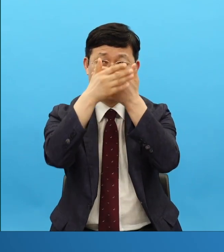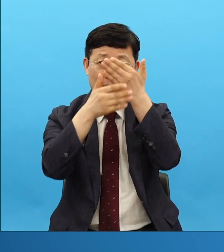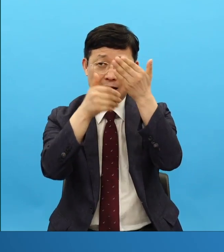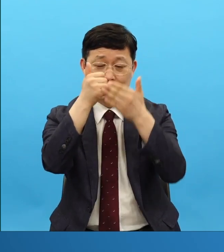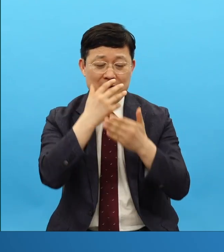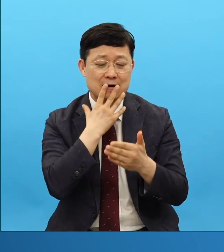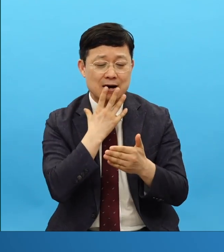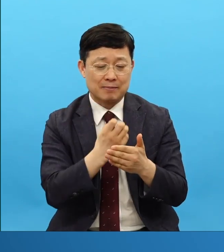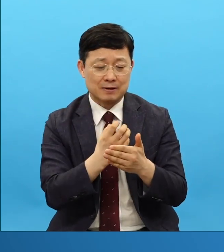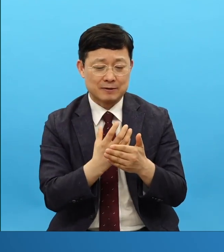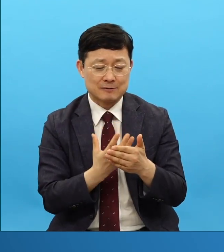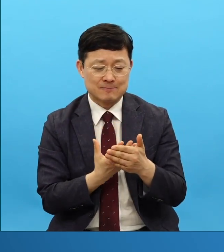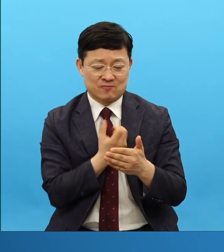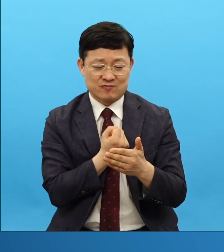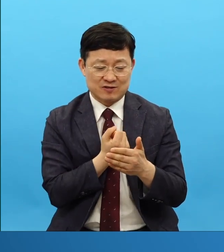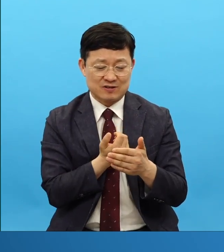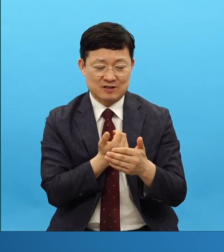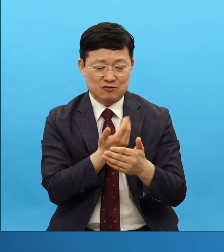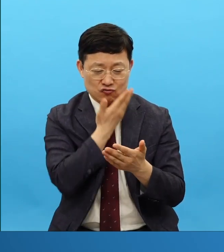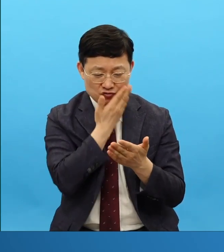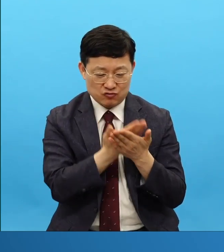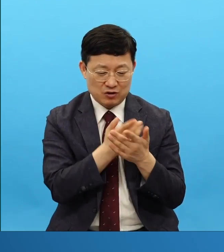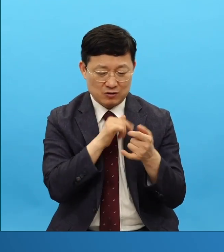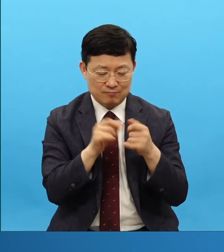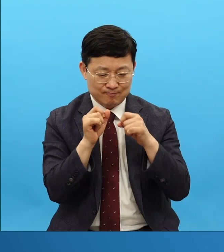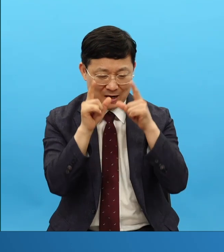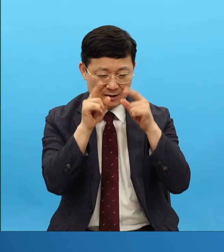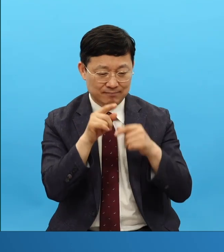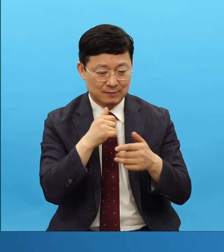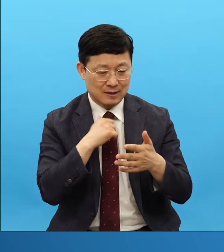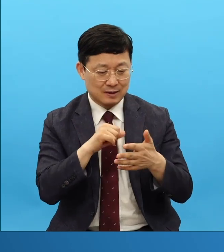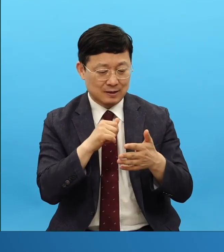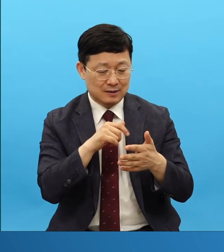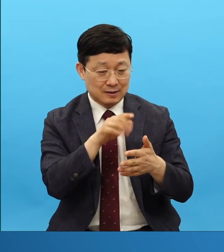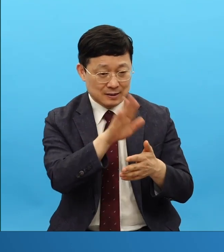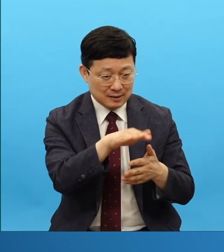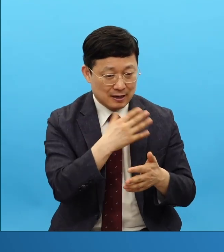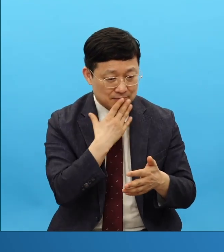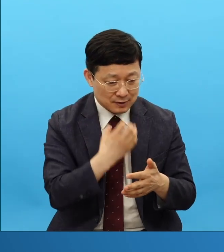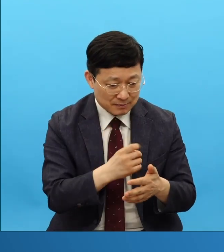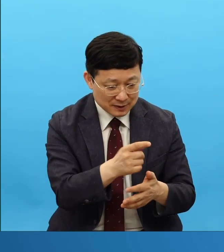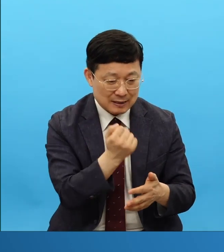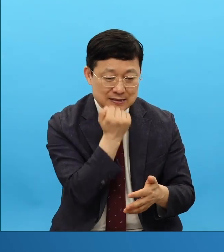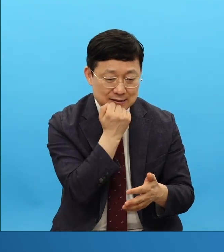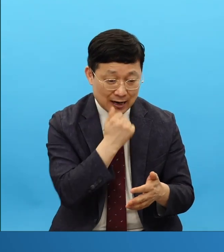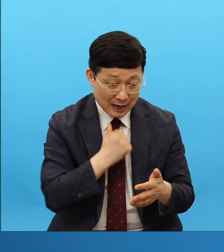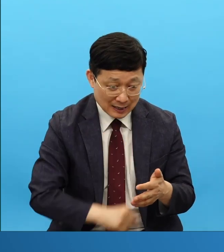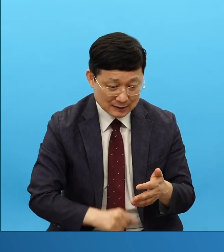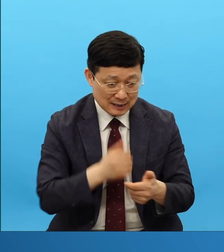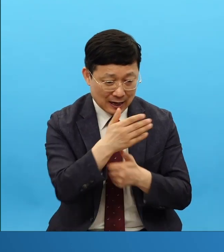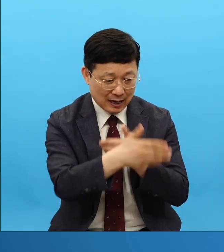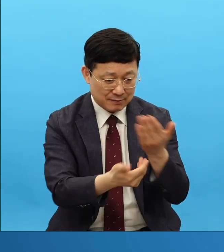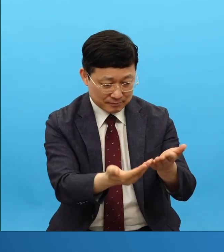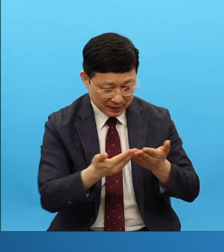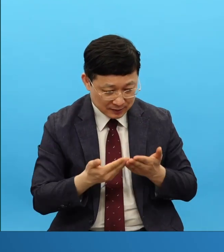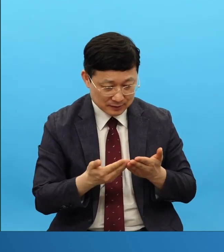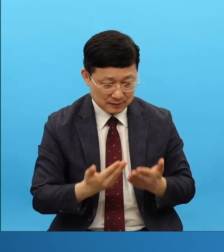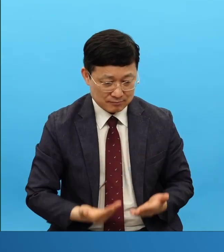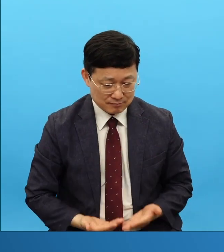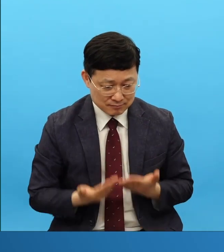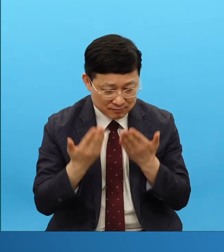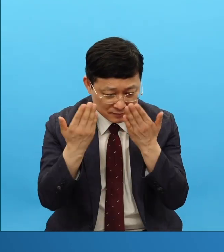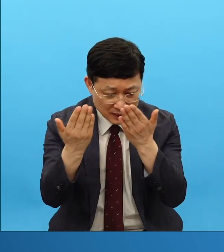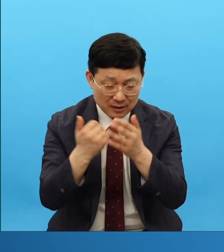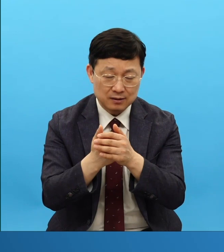썼어요. God used a shocking method. 아들들, 야, 네 아들 그거 바쳐. He 이렇게. says, "All right, now you sacrifice your son." 충격요법이 하나님 아들 왜